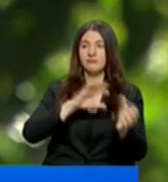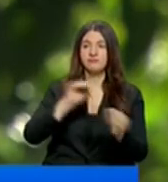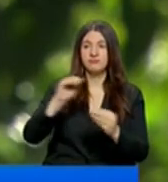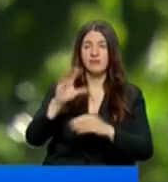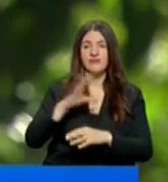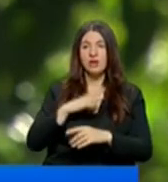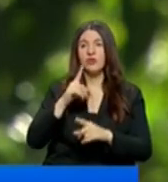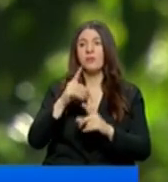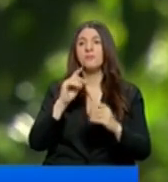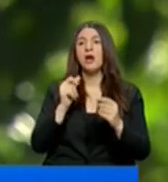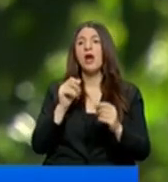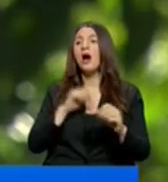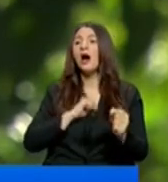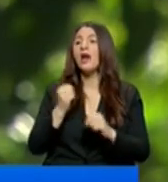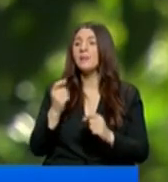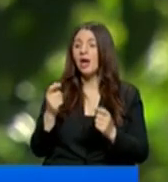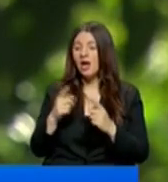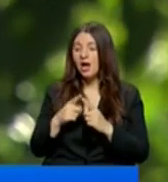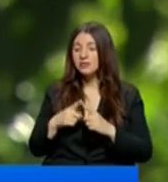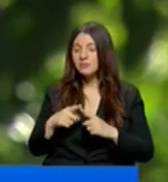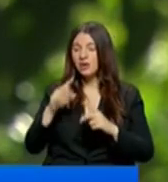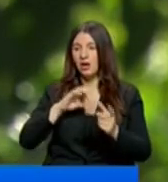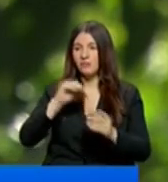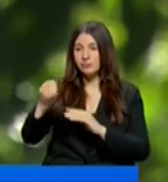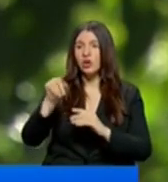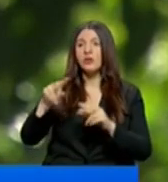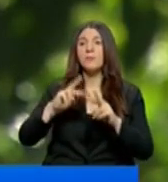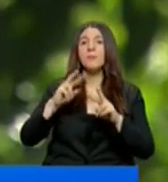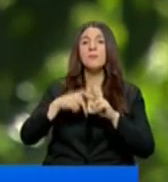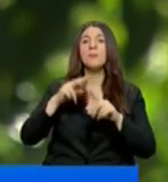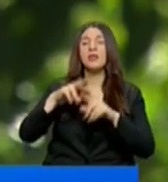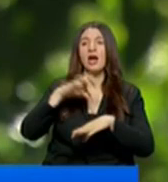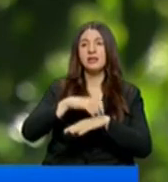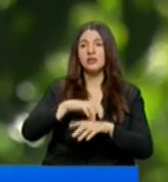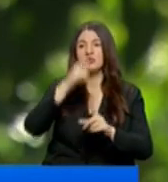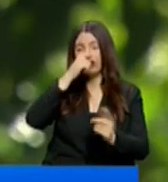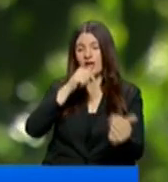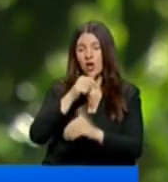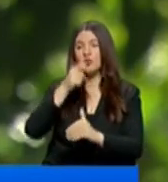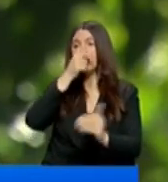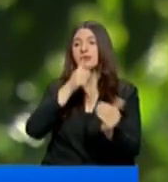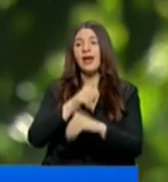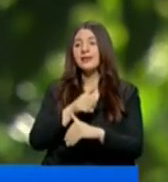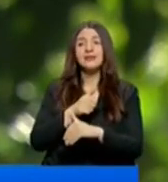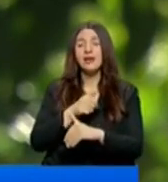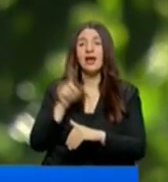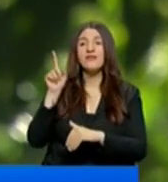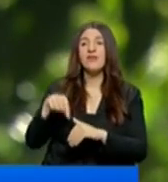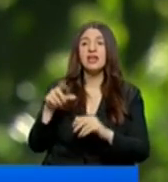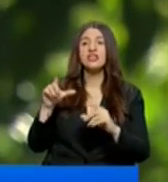Oradan para hareketleri banka hesabı içine geçiyor. Oradan Manadası'ndan Türkiye'ye geliyor. Türkiye'ye geldiği zaman da